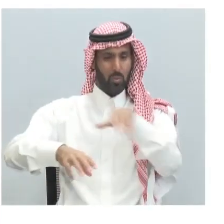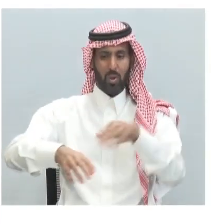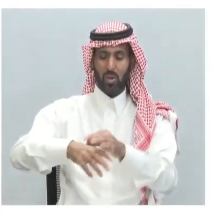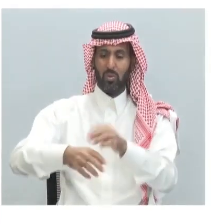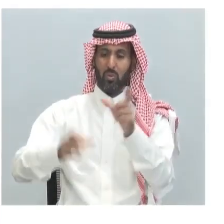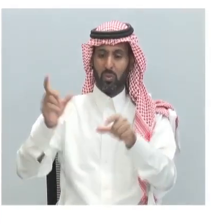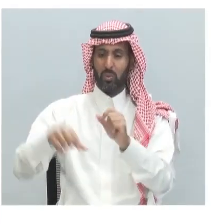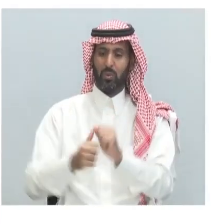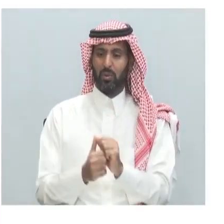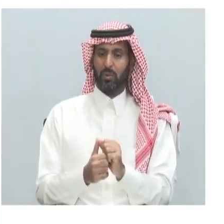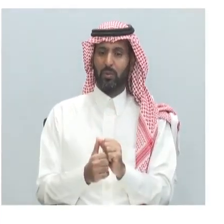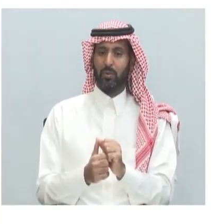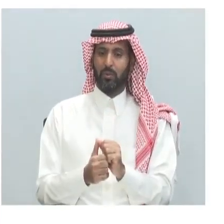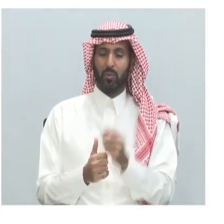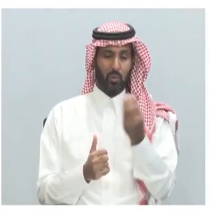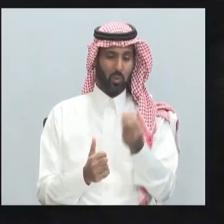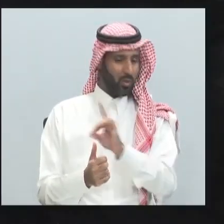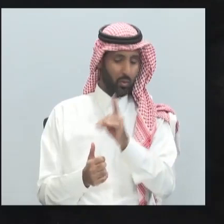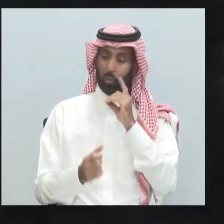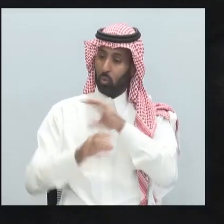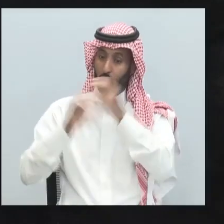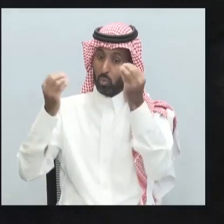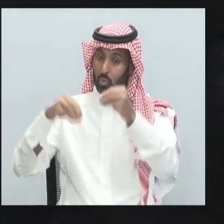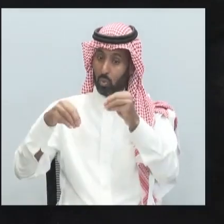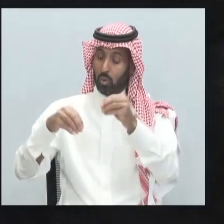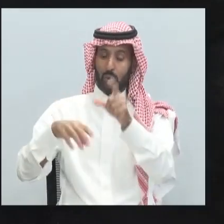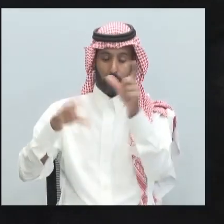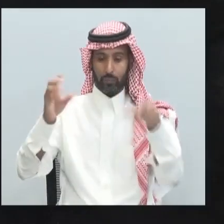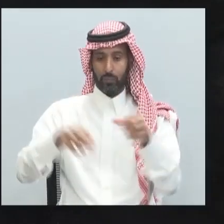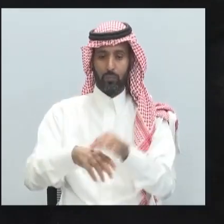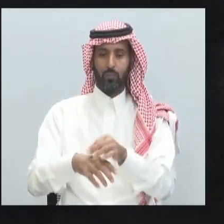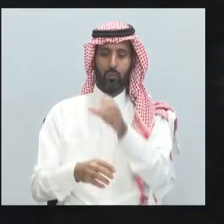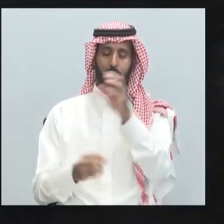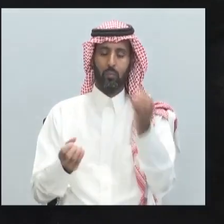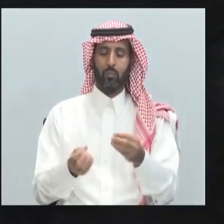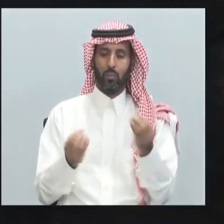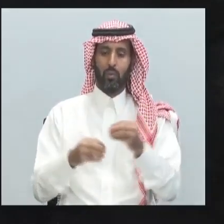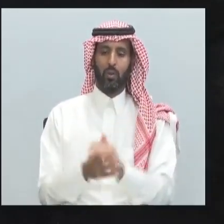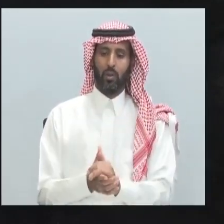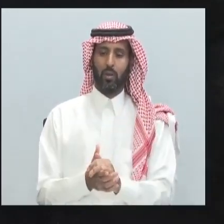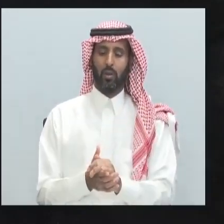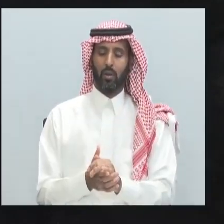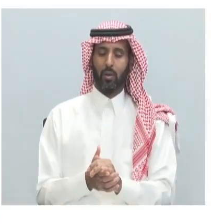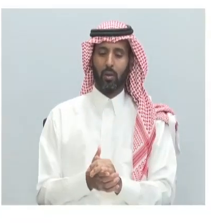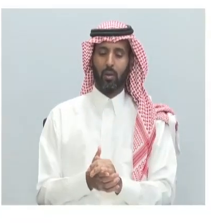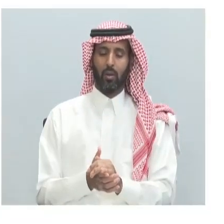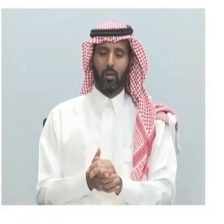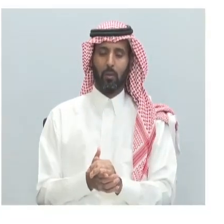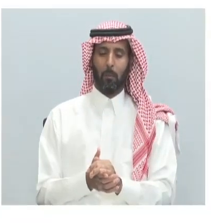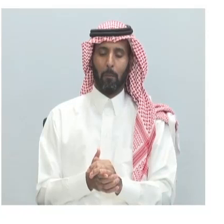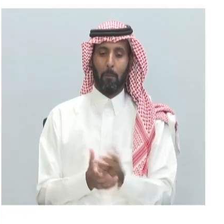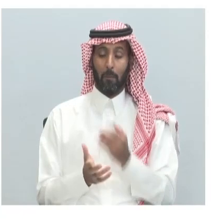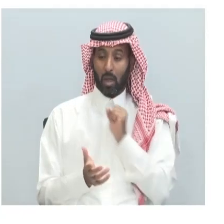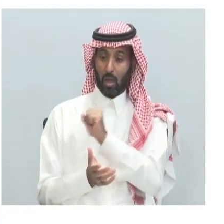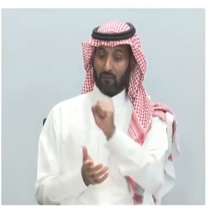Many people, not little bit, few people, no. Many people, does that means what? Yes, العديد or كثير. Excellent. Many